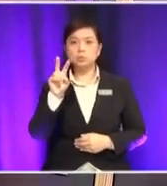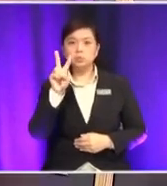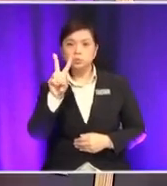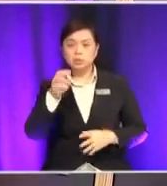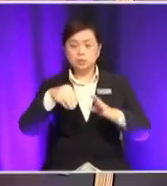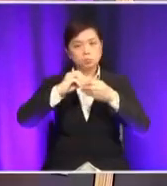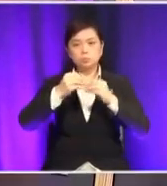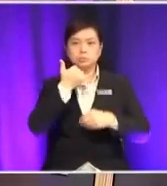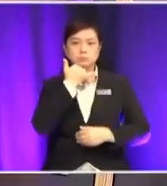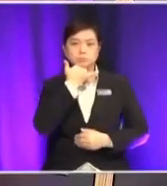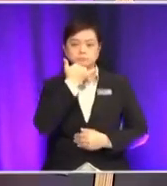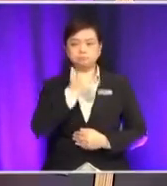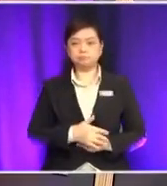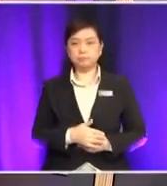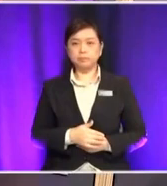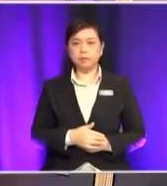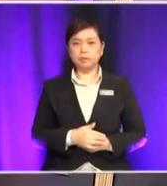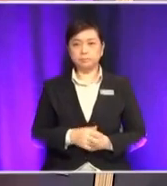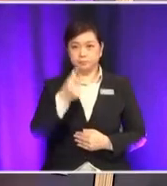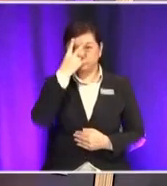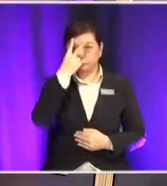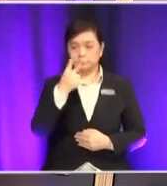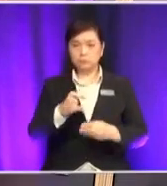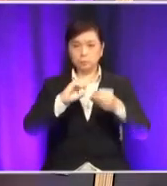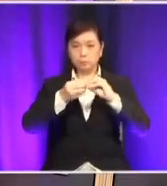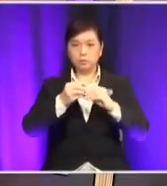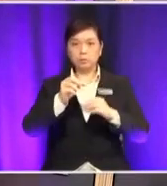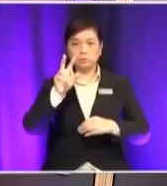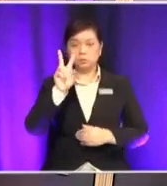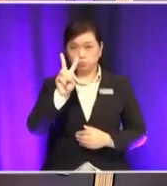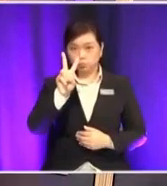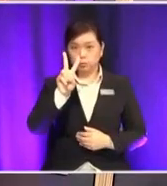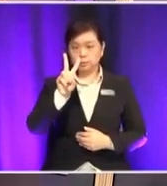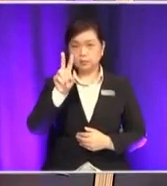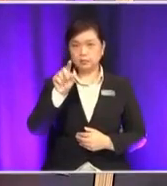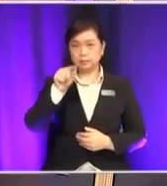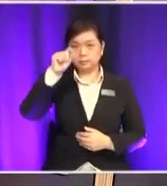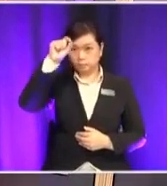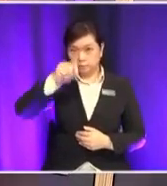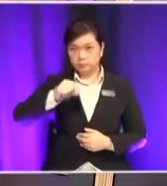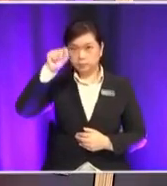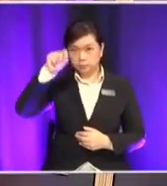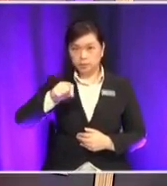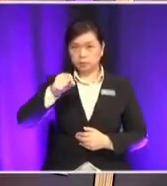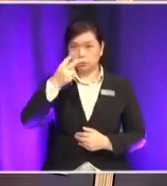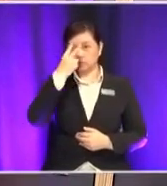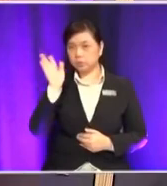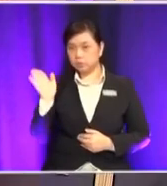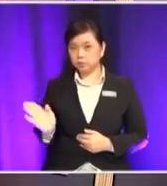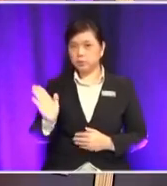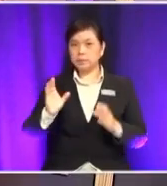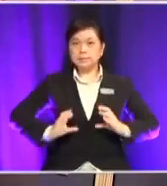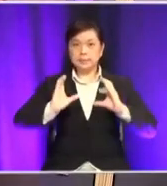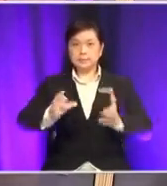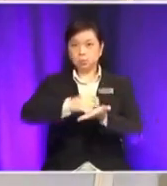Oh itu adalah salah ya murid-murid di rumah dan juga Kris Tolong jangan buat segini dia